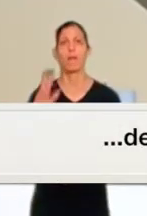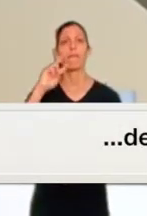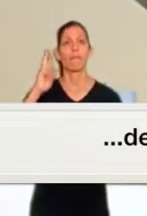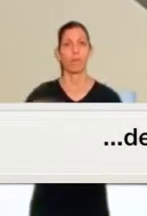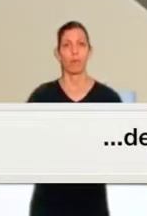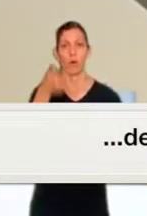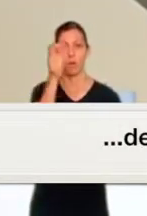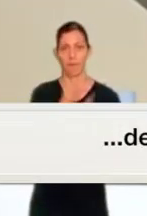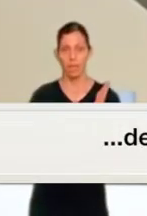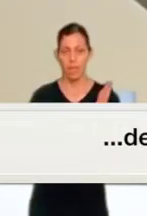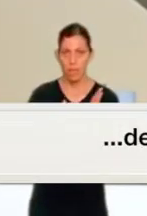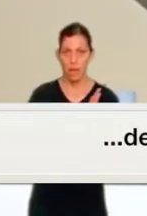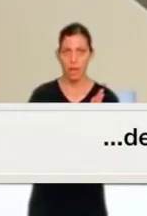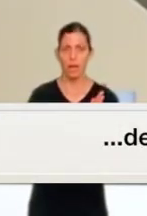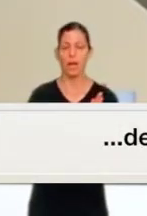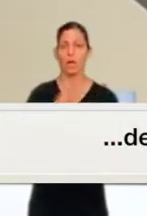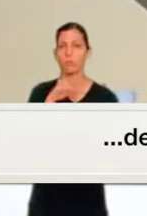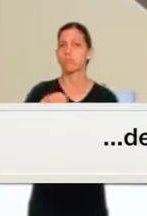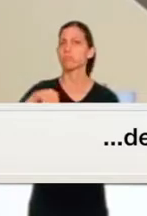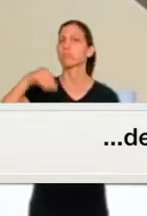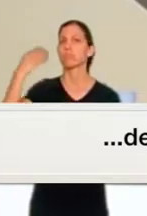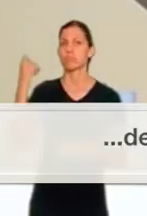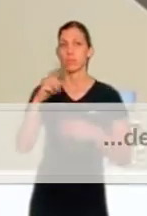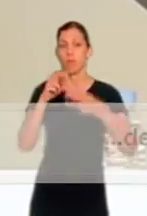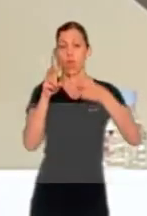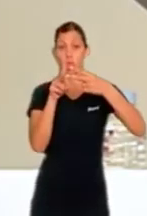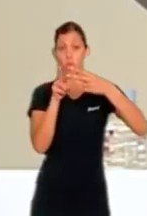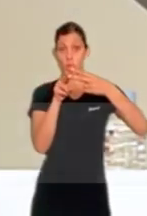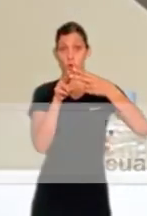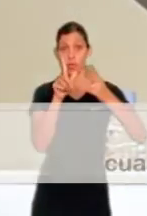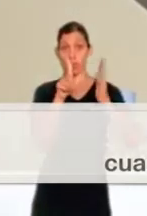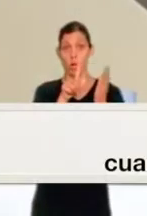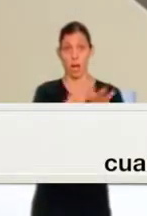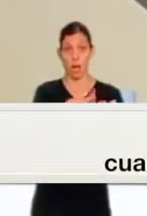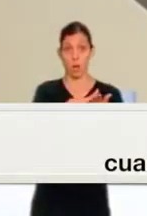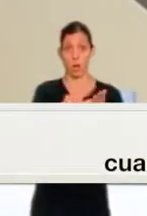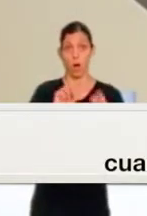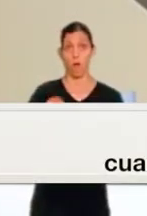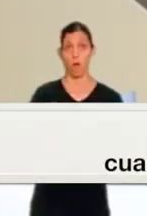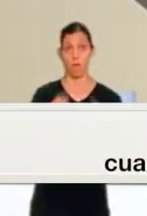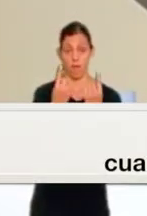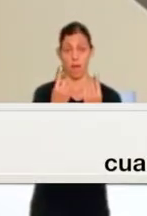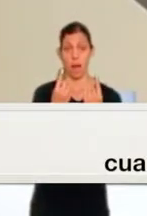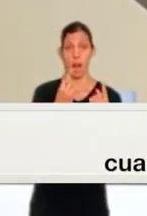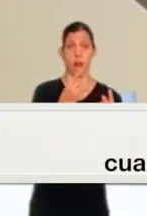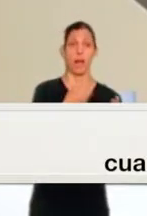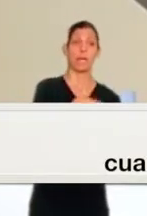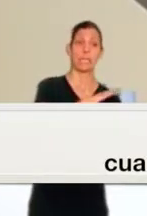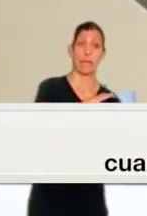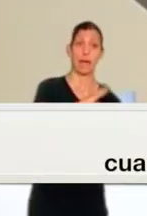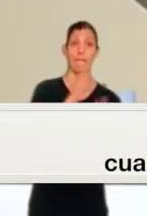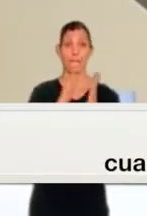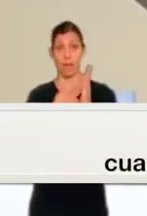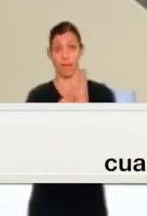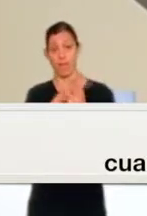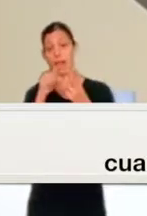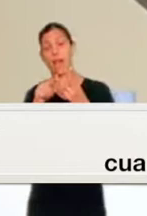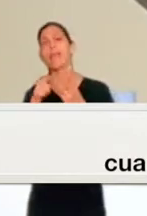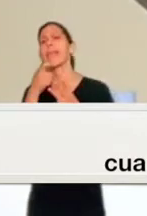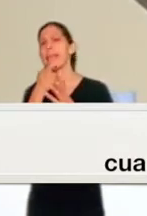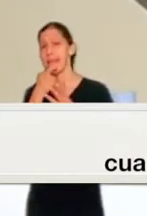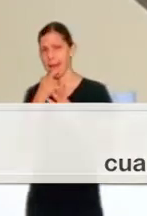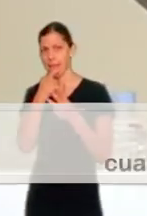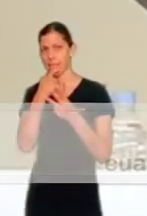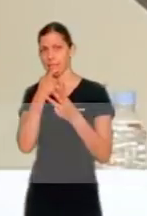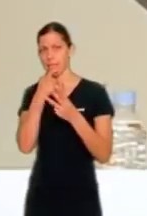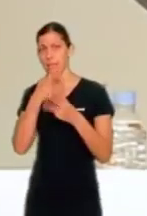valencians dominen les dues llengües cooficials, el castellà i el valencià, i l'anglès quan acaben la seva